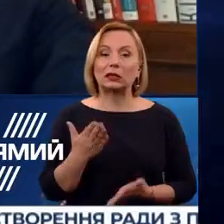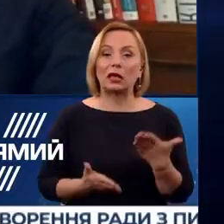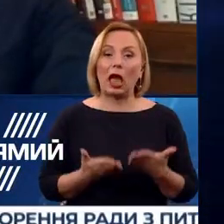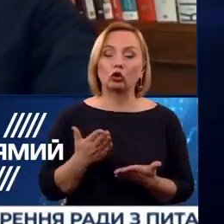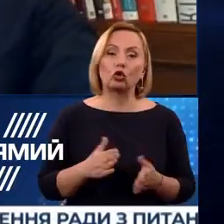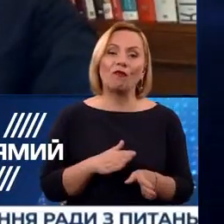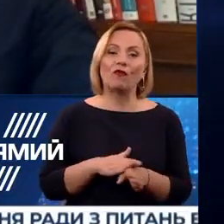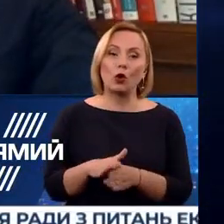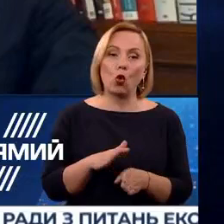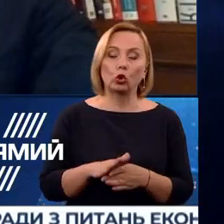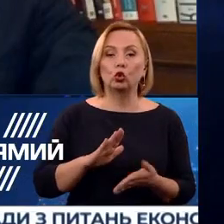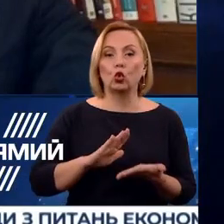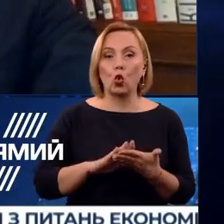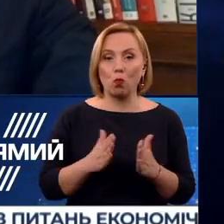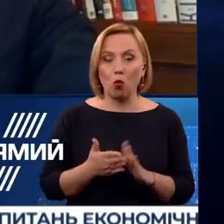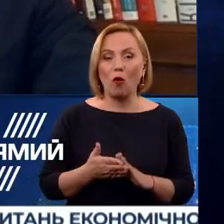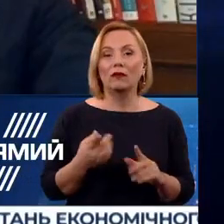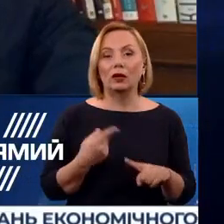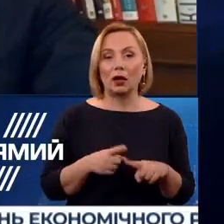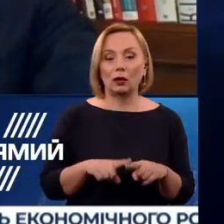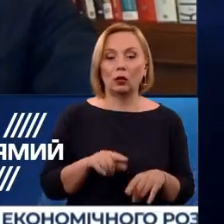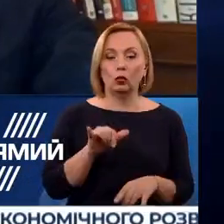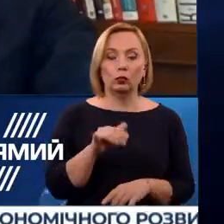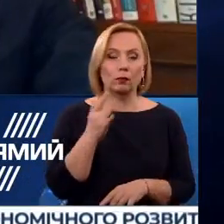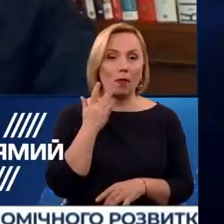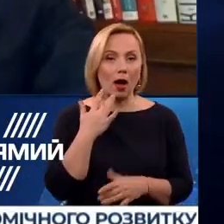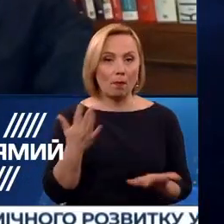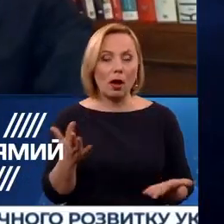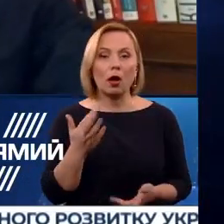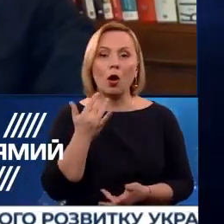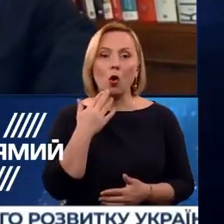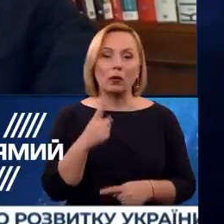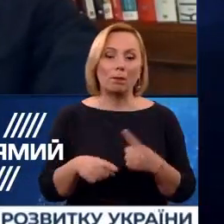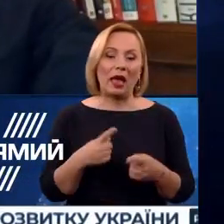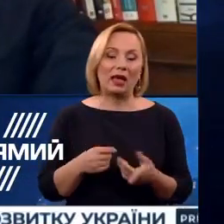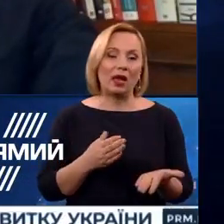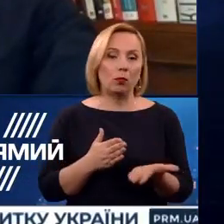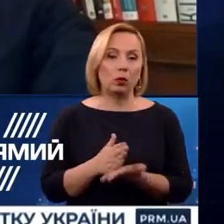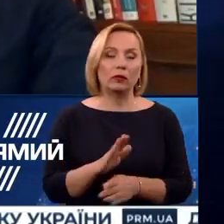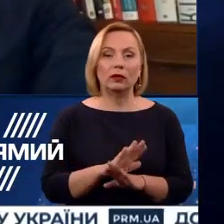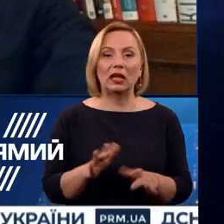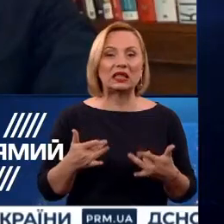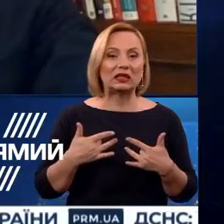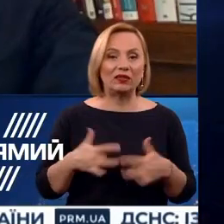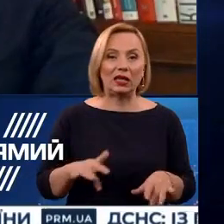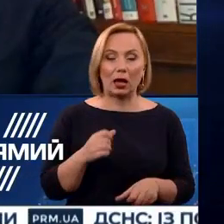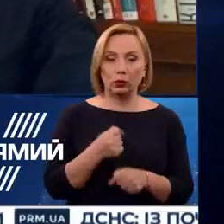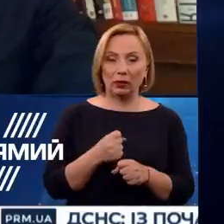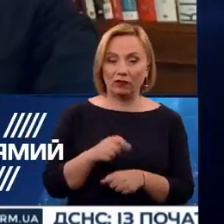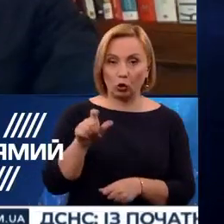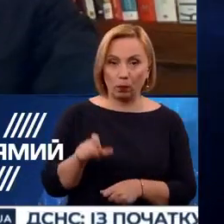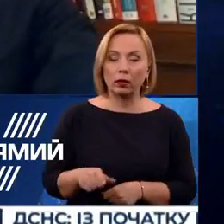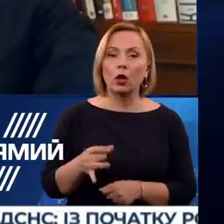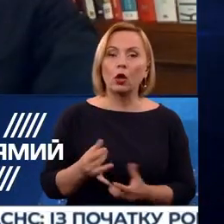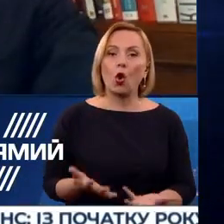виконують ті умови, які у Сполучених Штатах, наприклад, коли перепрофілюються, не звільняючи своїх співробітників, отримуючи